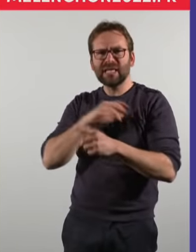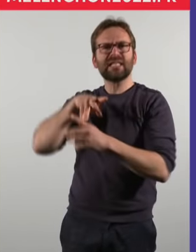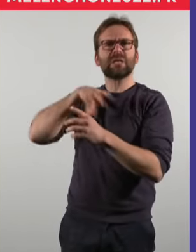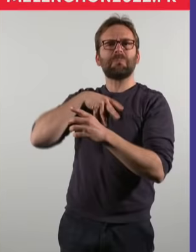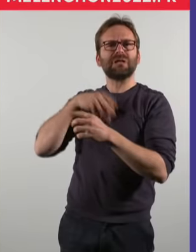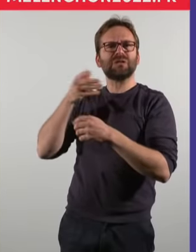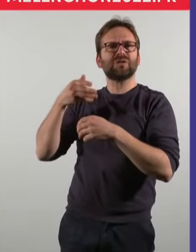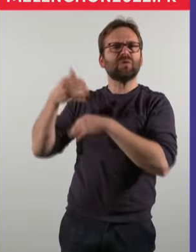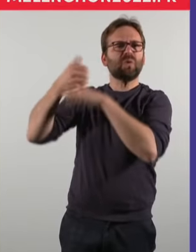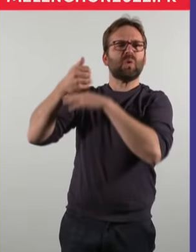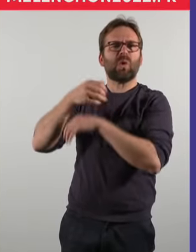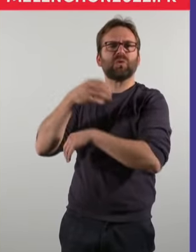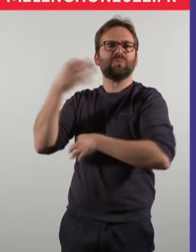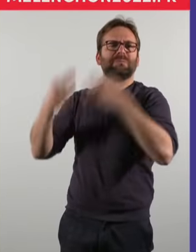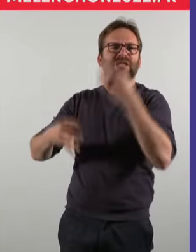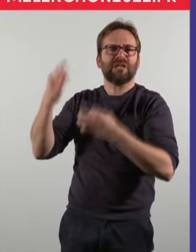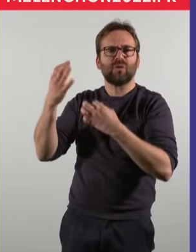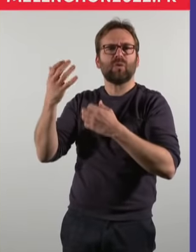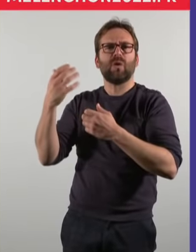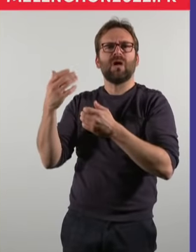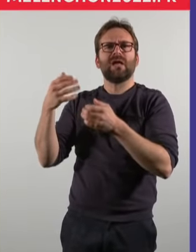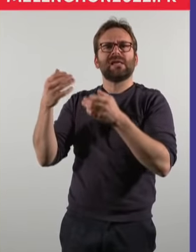ses télévisions et ses journaux.